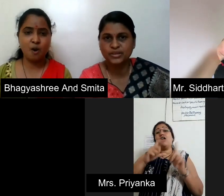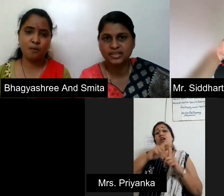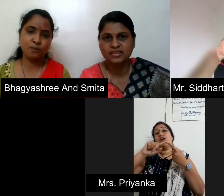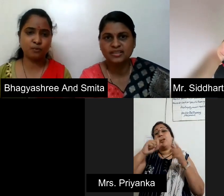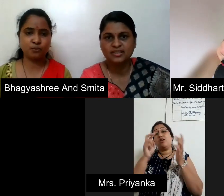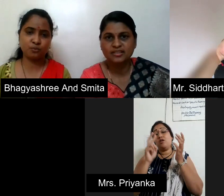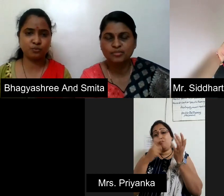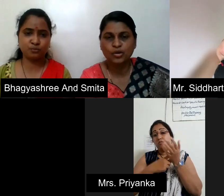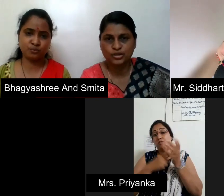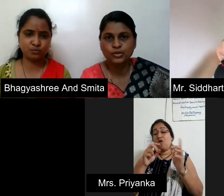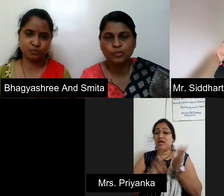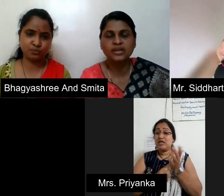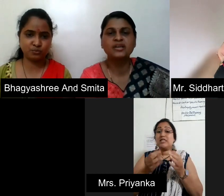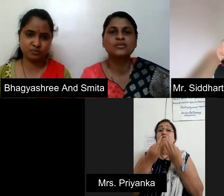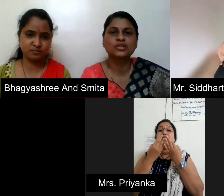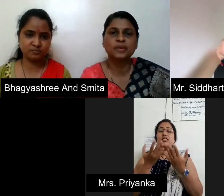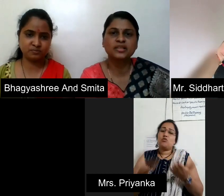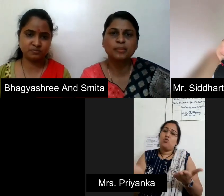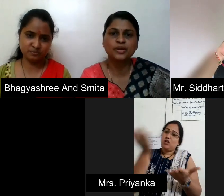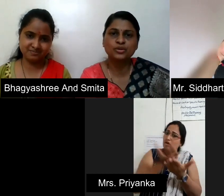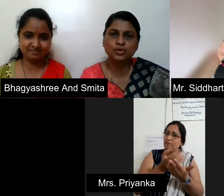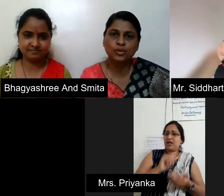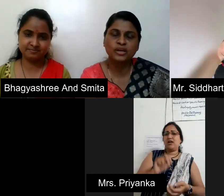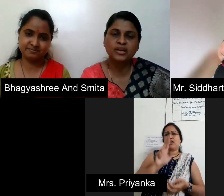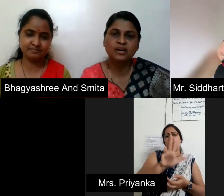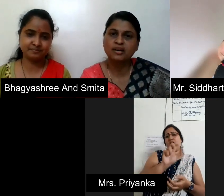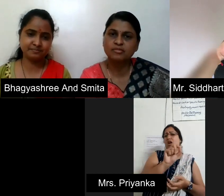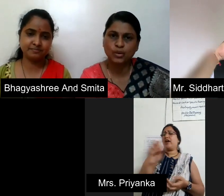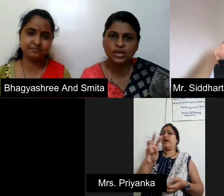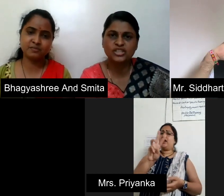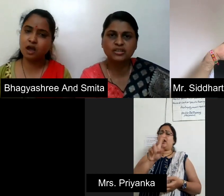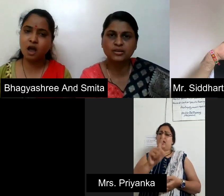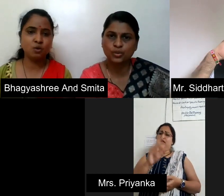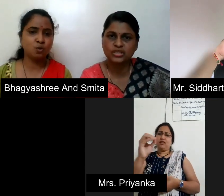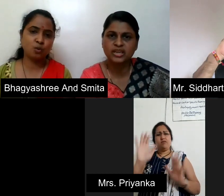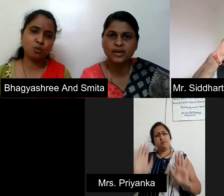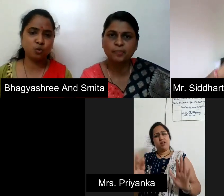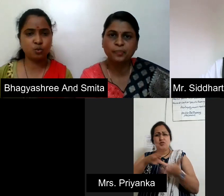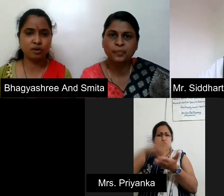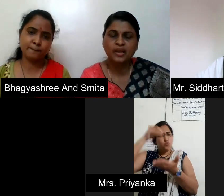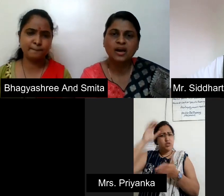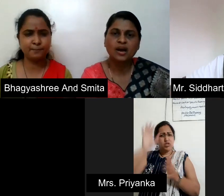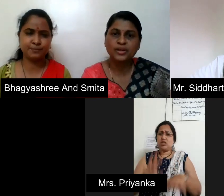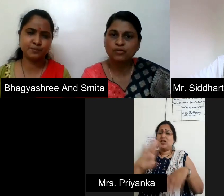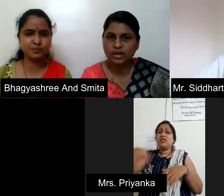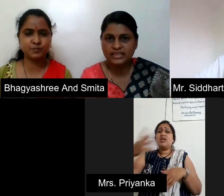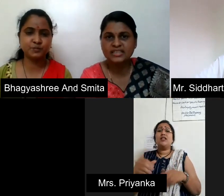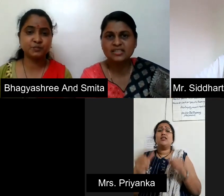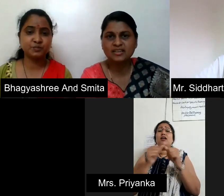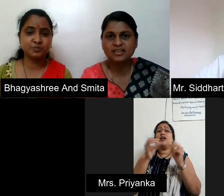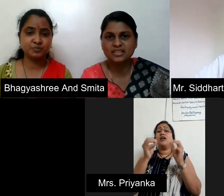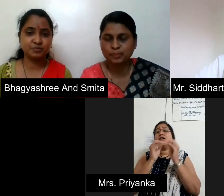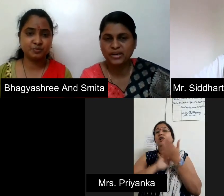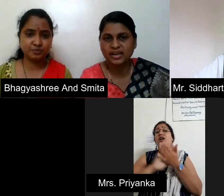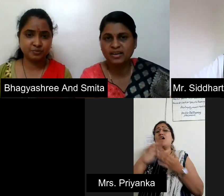8, 9, 10 तक पढ़ी मॉडर्न स्कूल में। उसके बाद अभिनव स्कूल में फाउंडेशन का कोर्स किया। अभी वो